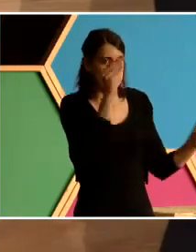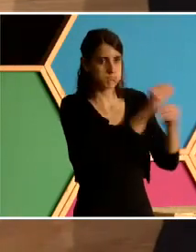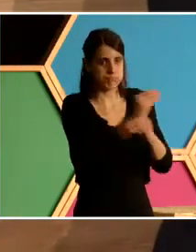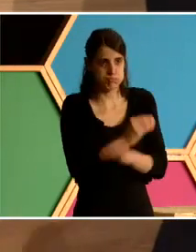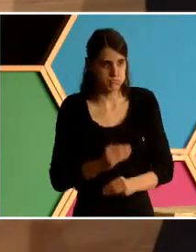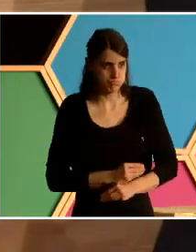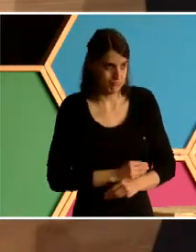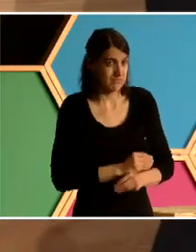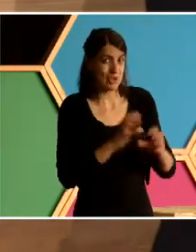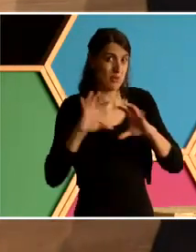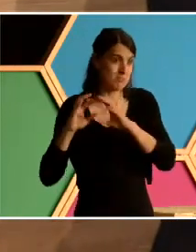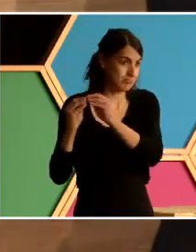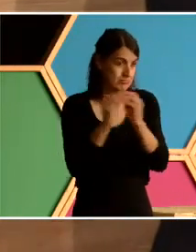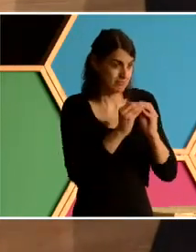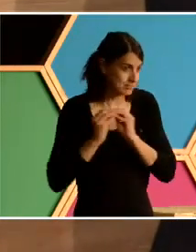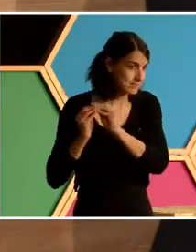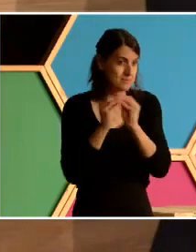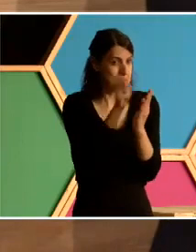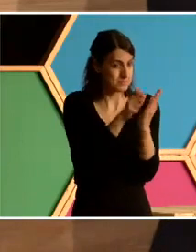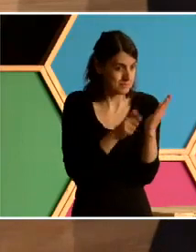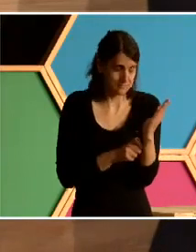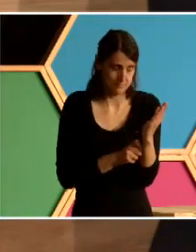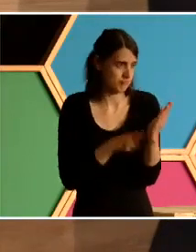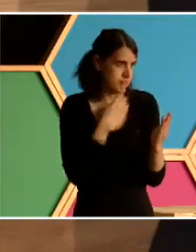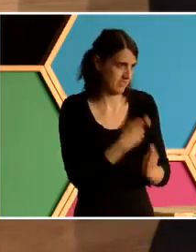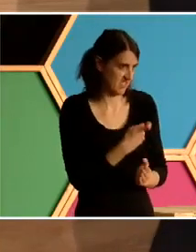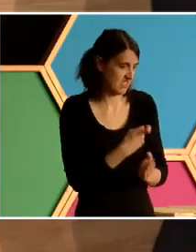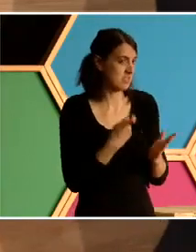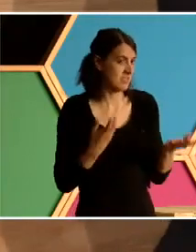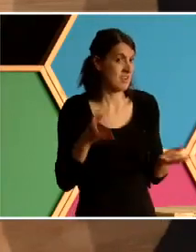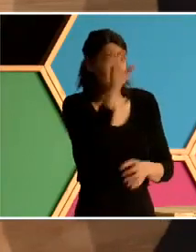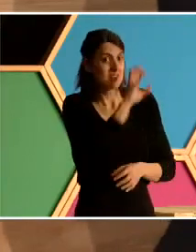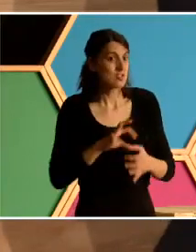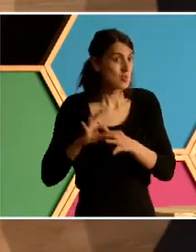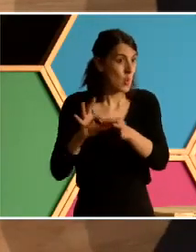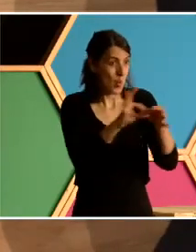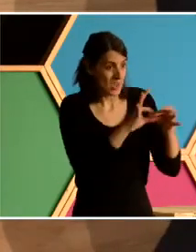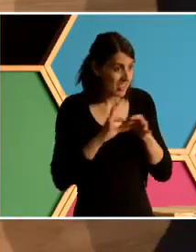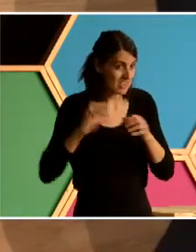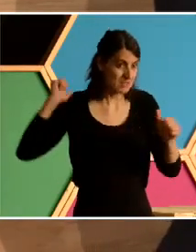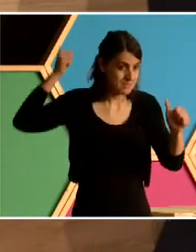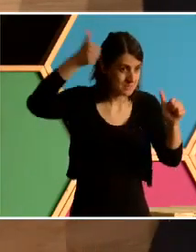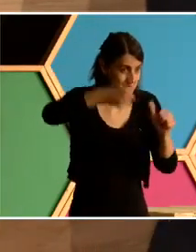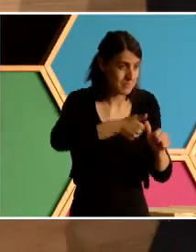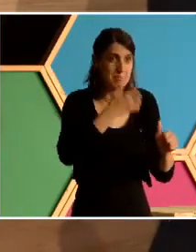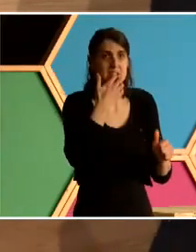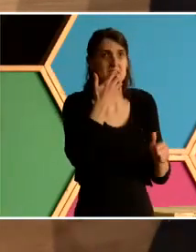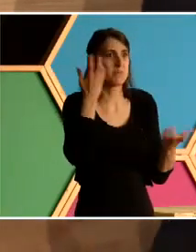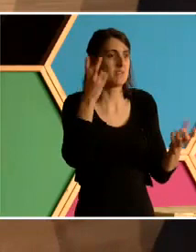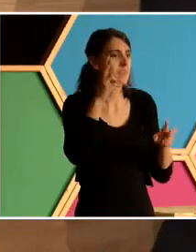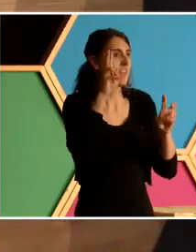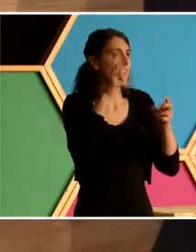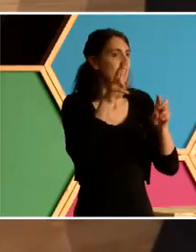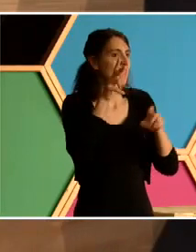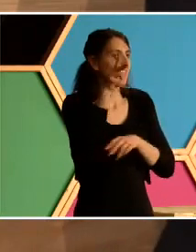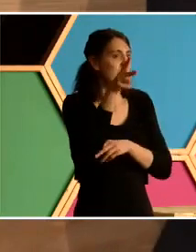fer-ho difícil. Penseu que amb les Nacions Unides, durant aquests 70 anys, no hem aconseguit una cosa tan fonamental com, per exemple, treure'ls el dret de veto